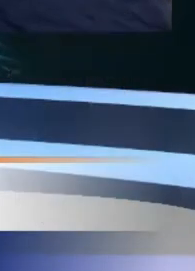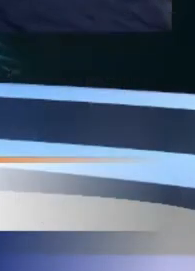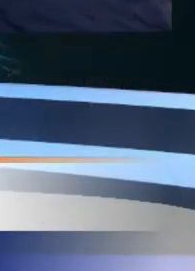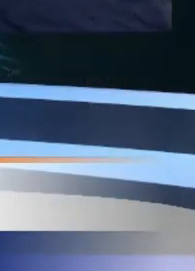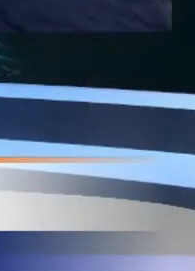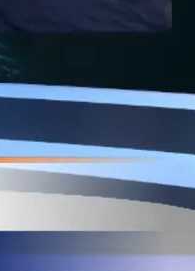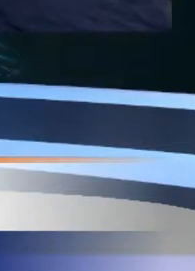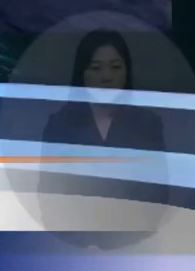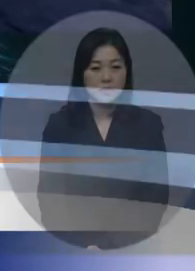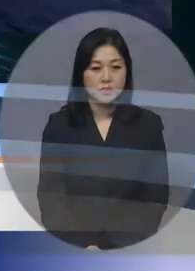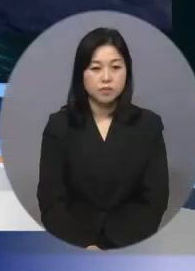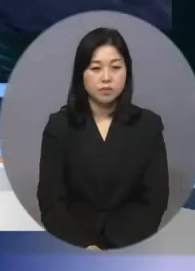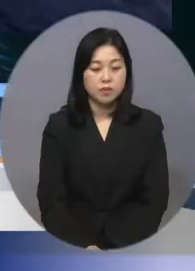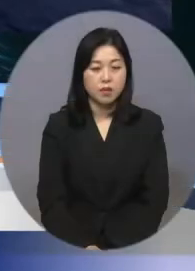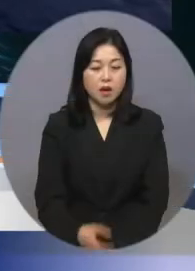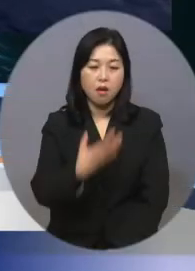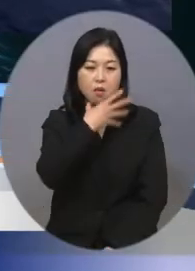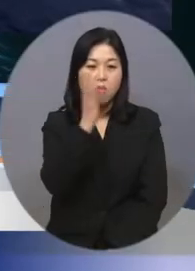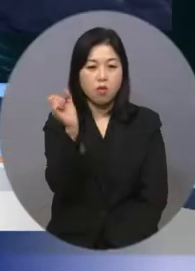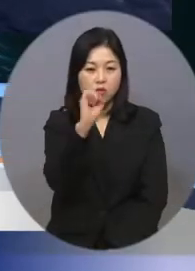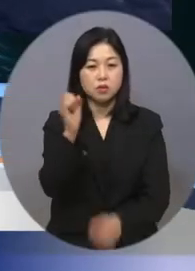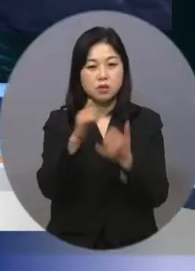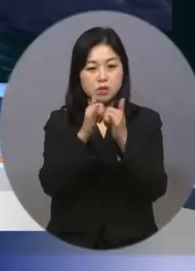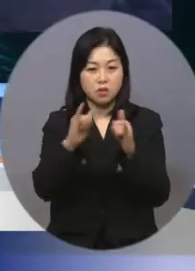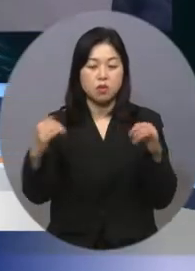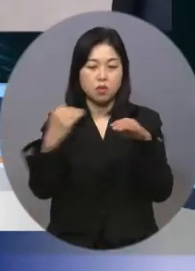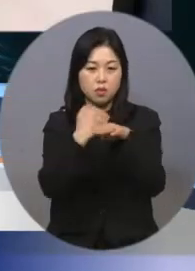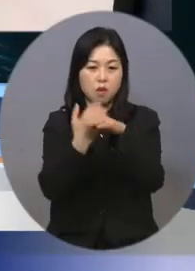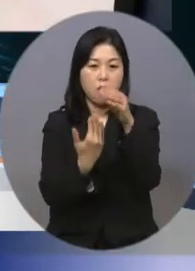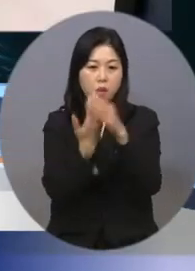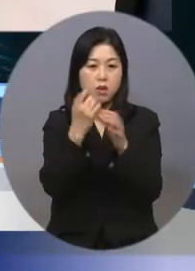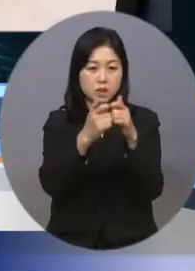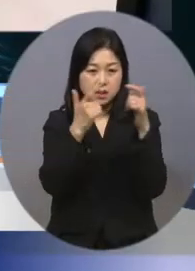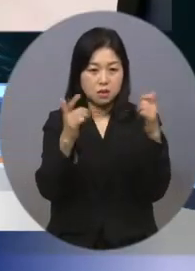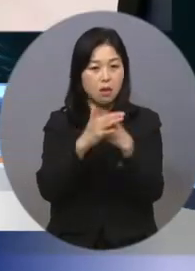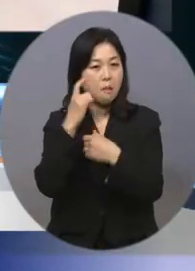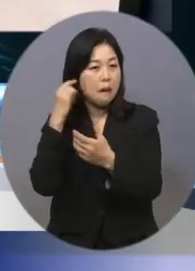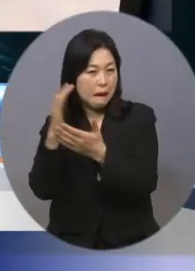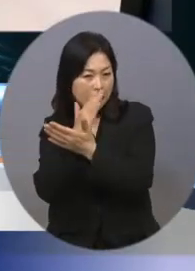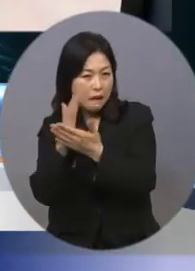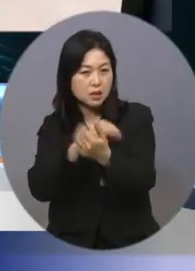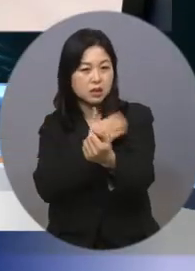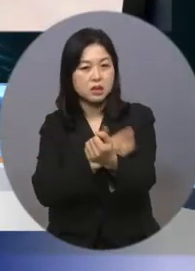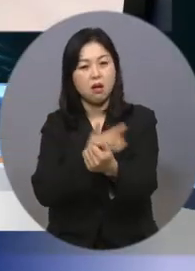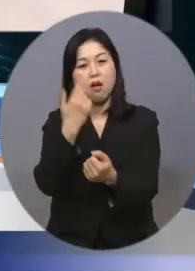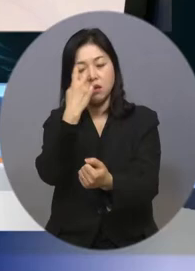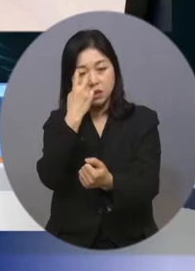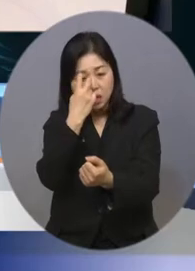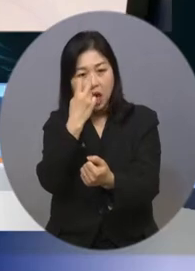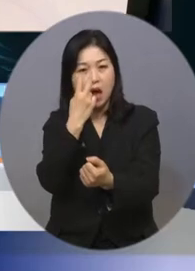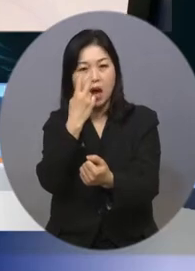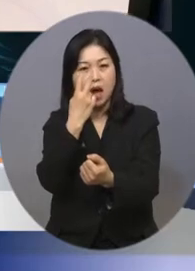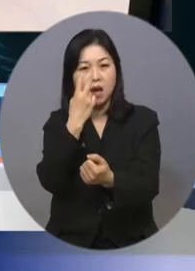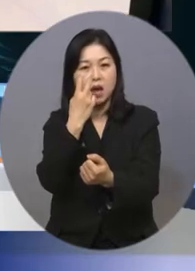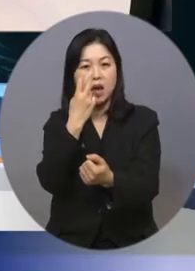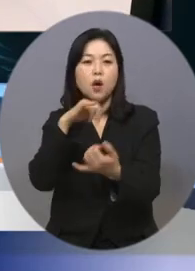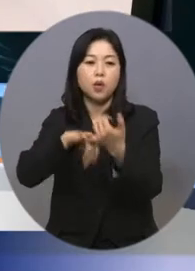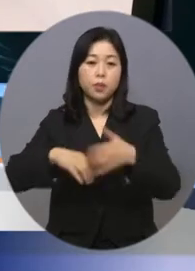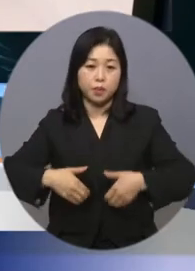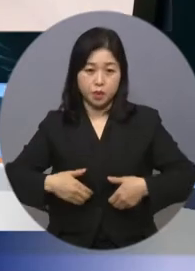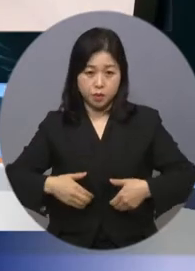고령 운전자의 교통사고가 증가함에 따라 인지능력 진단검사를 받도록 하고 있는데요. 그동안 치매